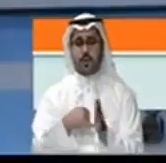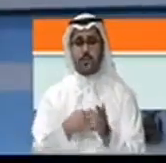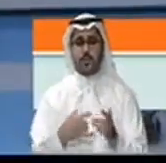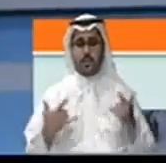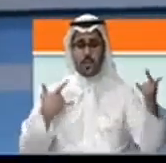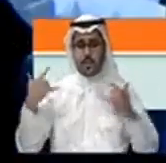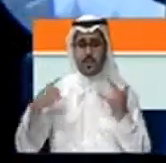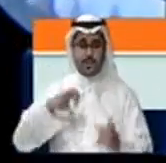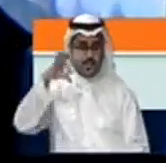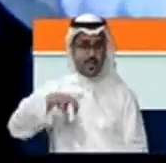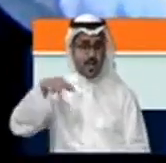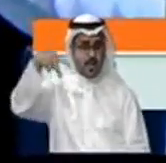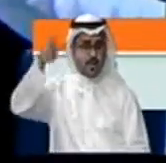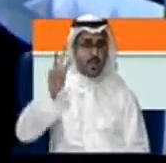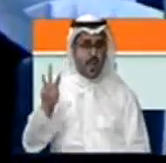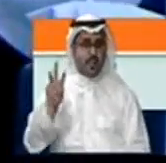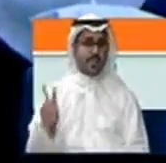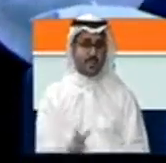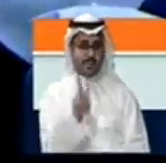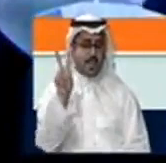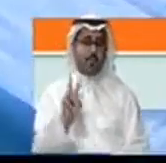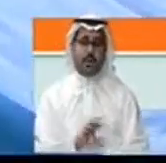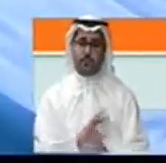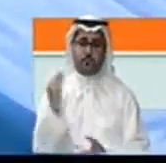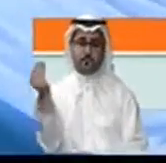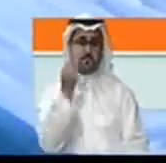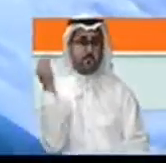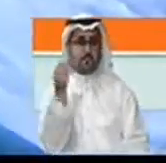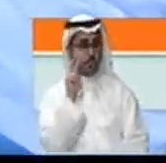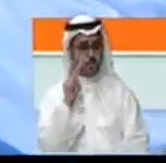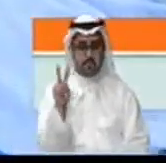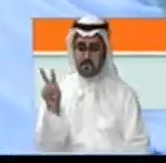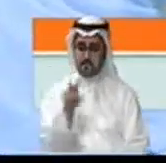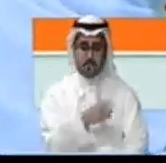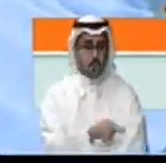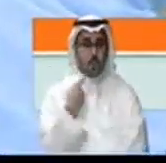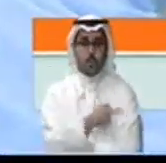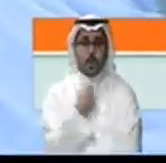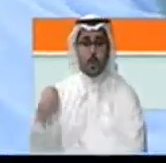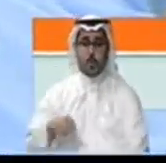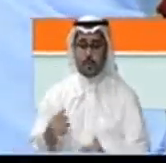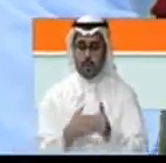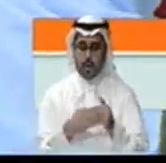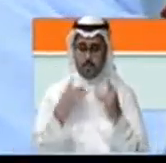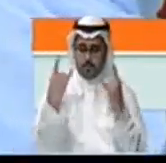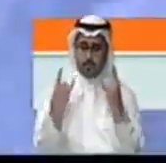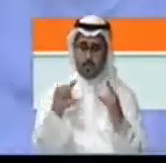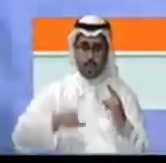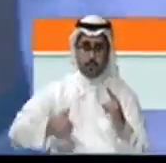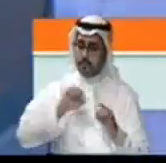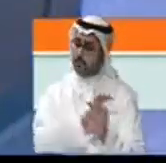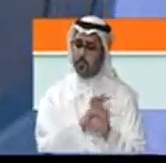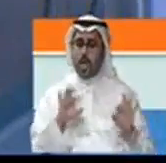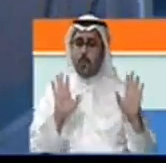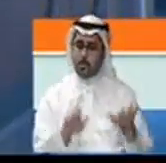الاتصالات 937 وتنفيذ جولات ميدانية من أجل الوقوف على مستوى الخدمات المقدمة والتنسيق